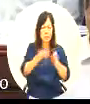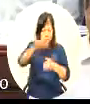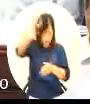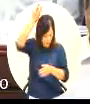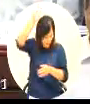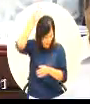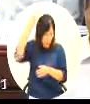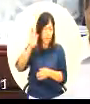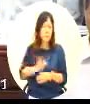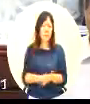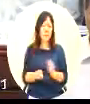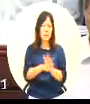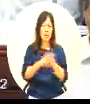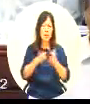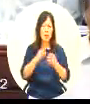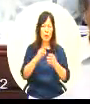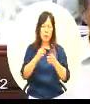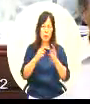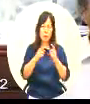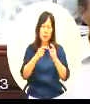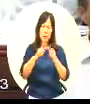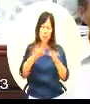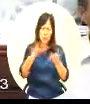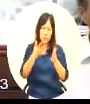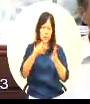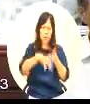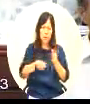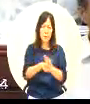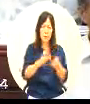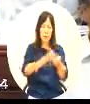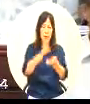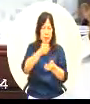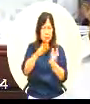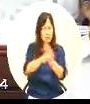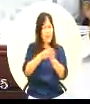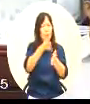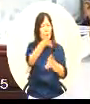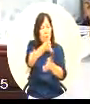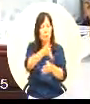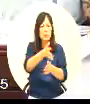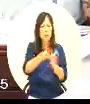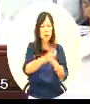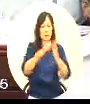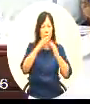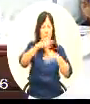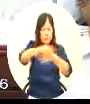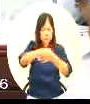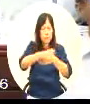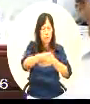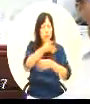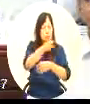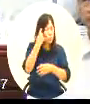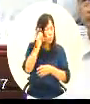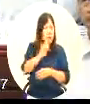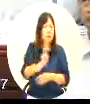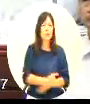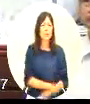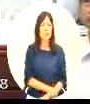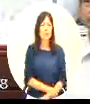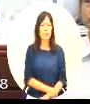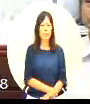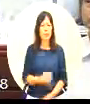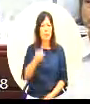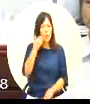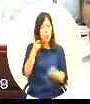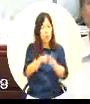个人情世故里面，通常医师还是多会问询问一下家属的意见。不过基本上我们若